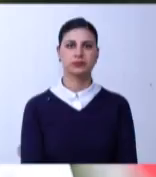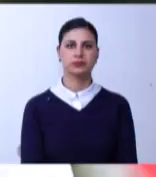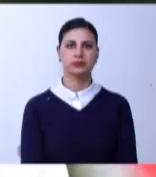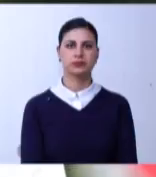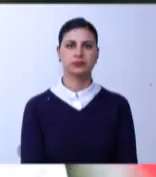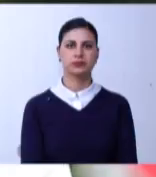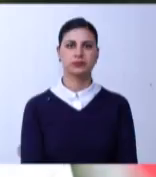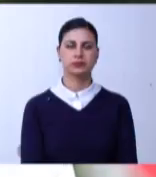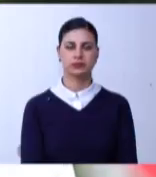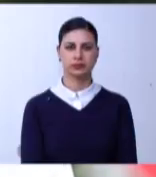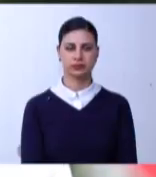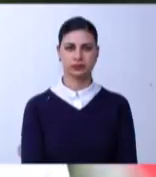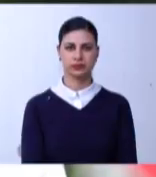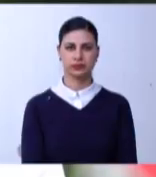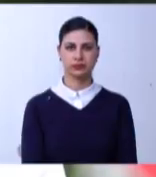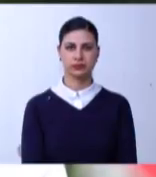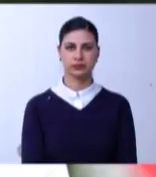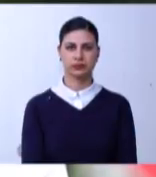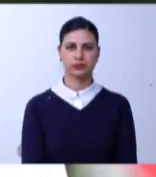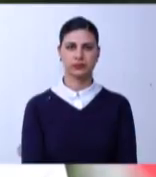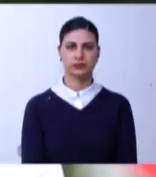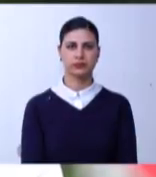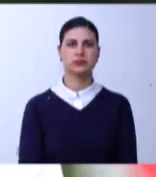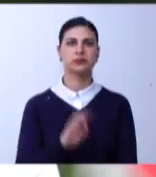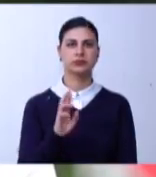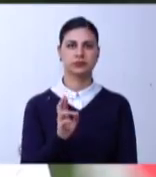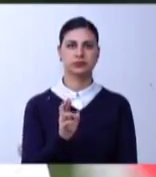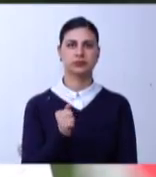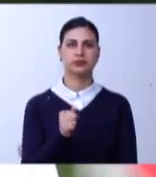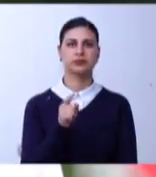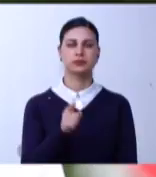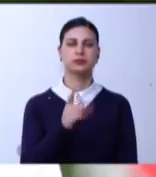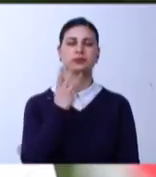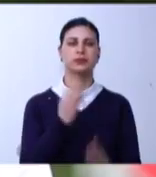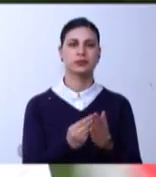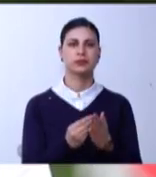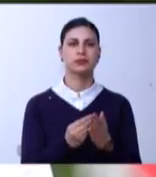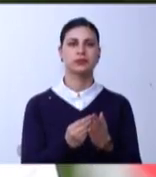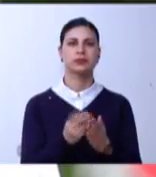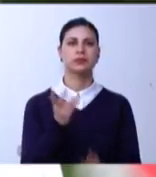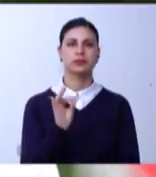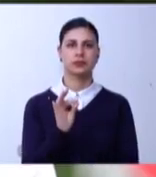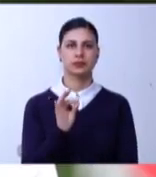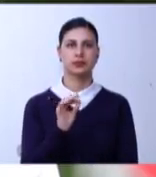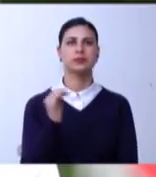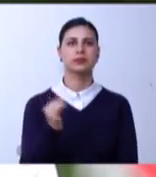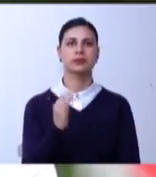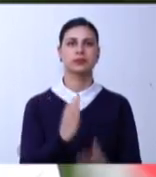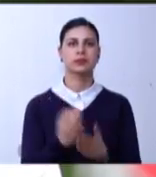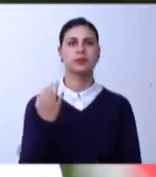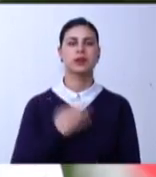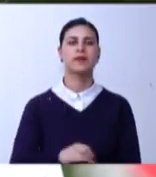არ მიფიქრია და არ დამიგეგმია, რომ ყოლოდა სამი შვილი. თუმცა დღეს ვარ მრავალშვილიანი